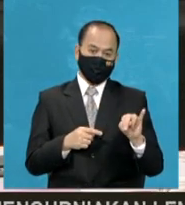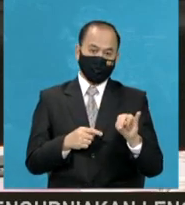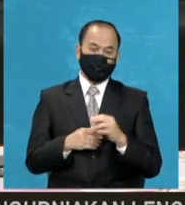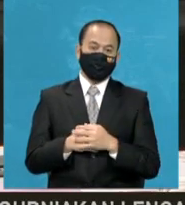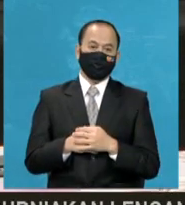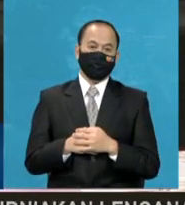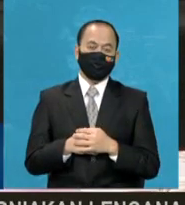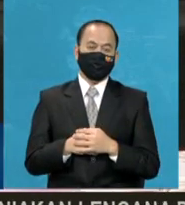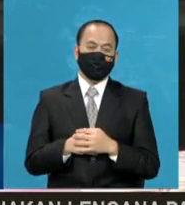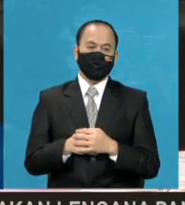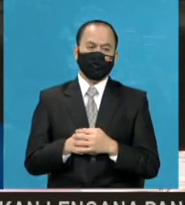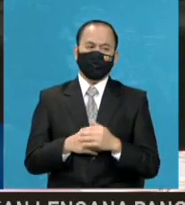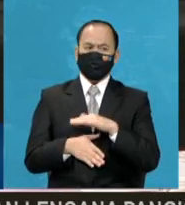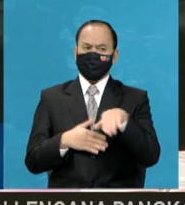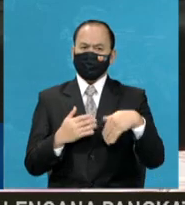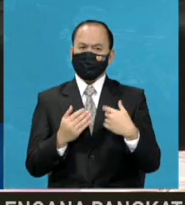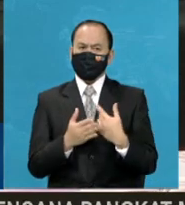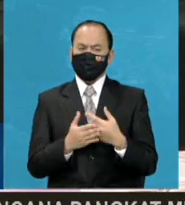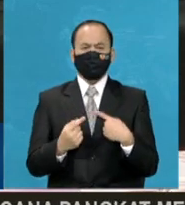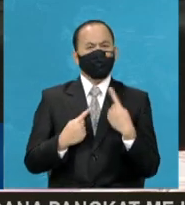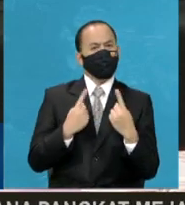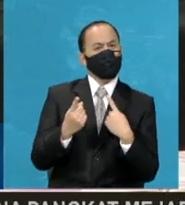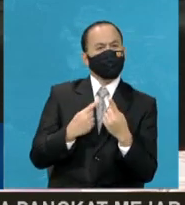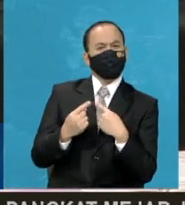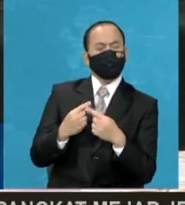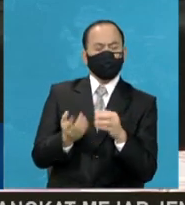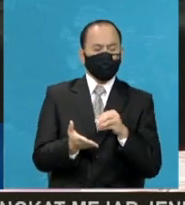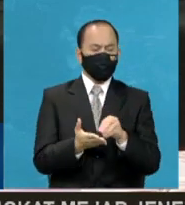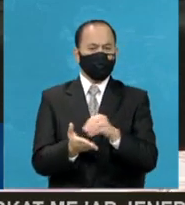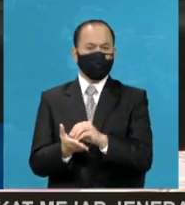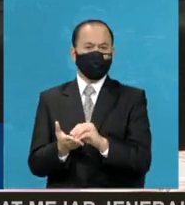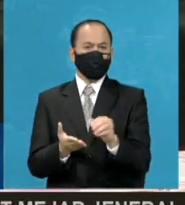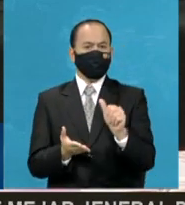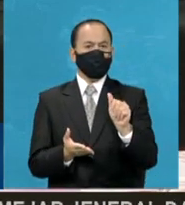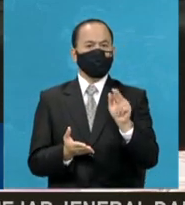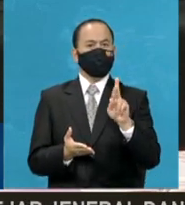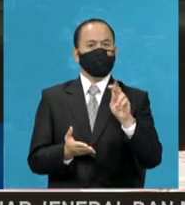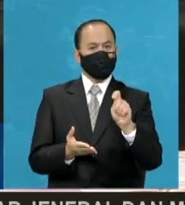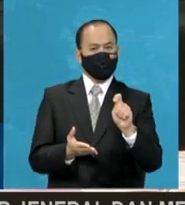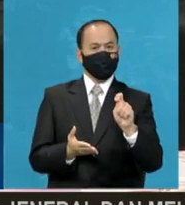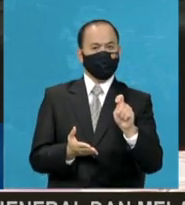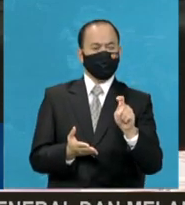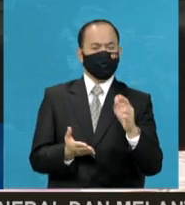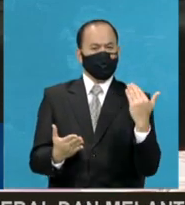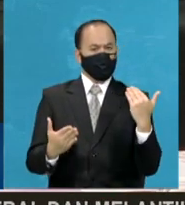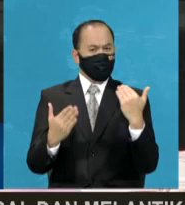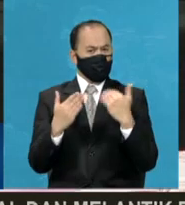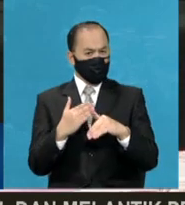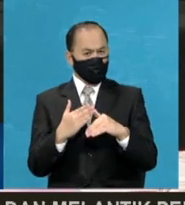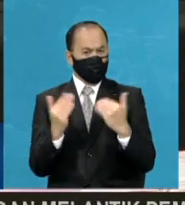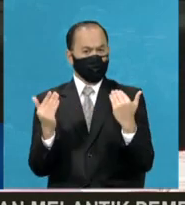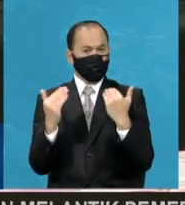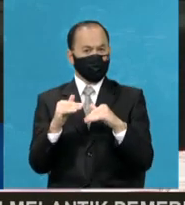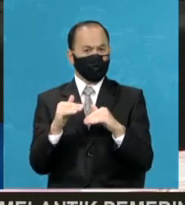hutan dengan aduan orang ramai mengenai penjualan Hearty Kid yang terhadap di pasaran